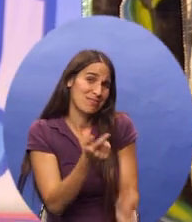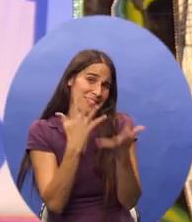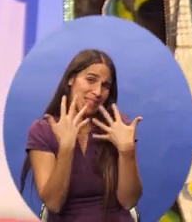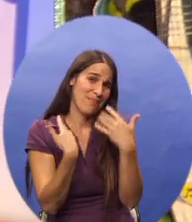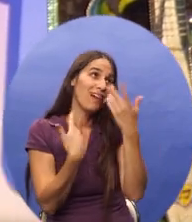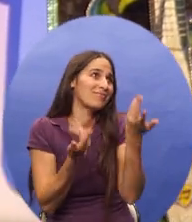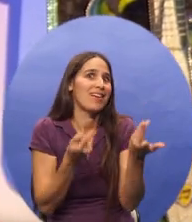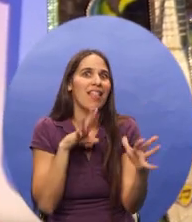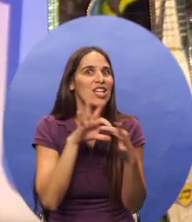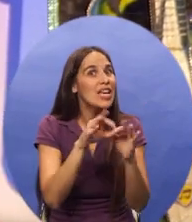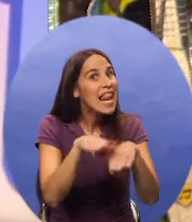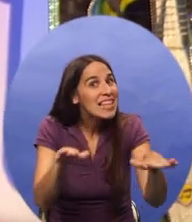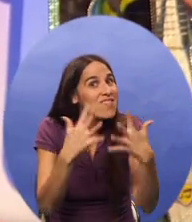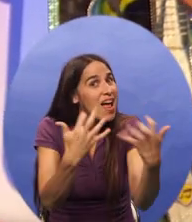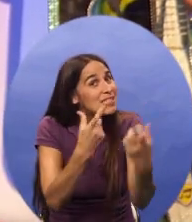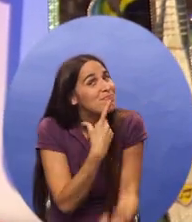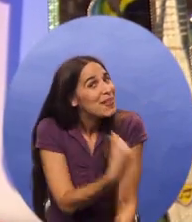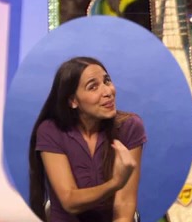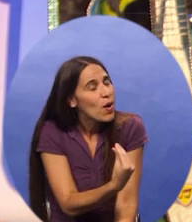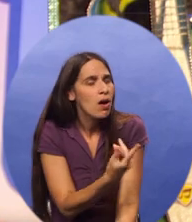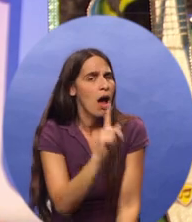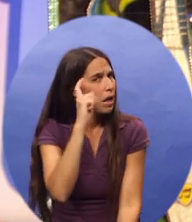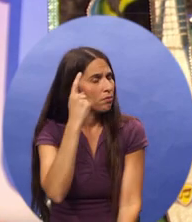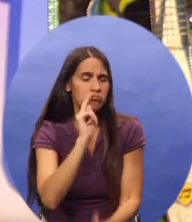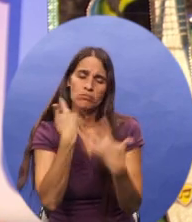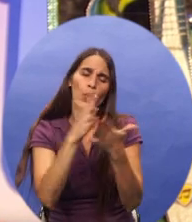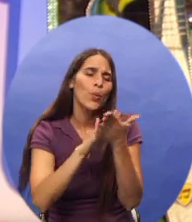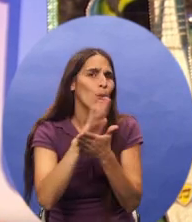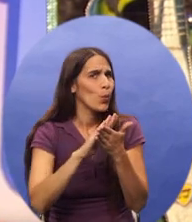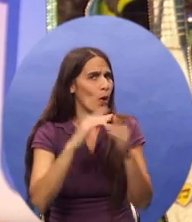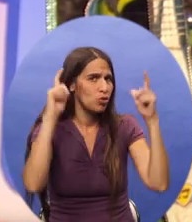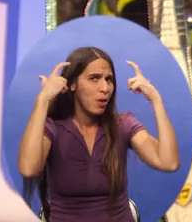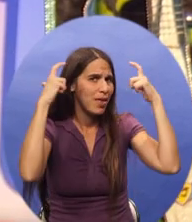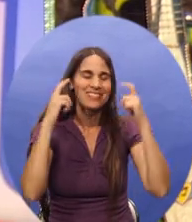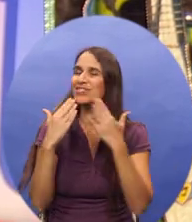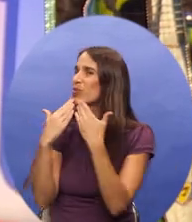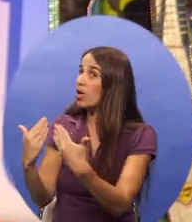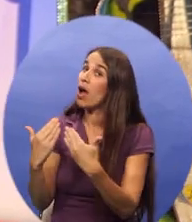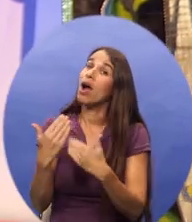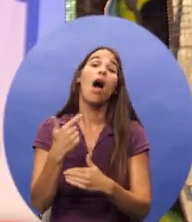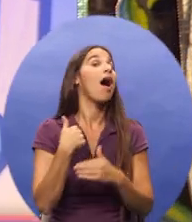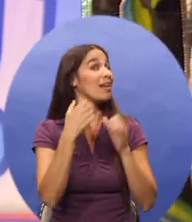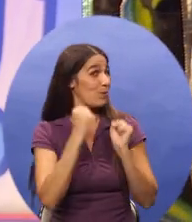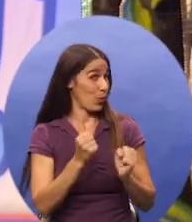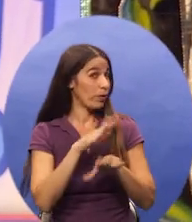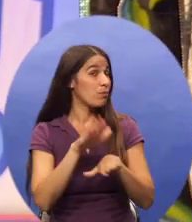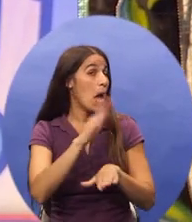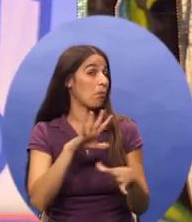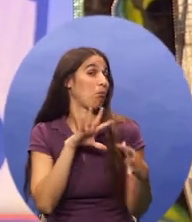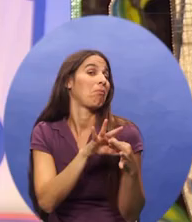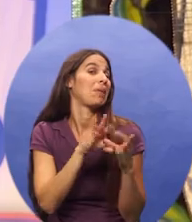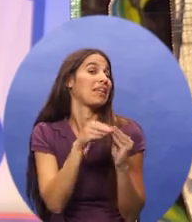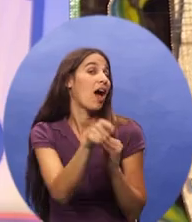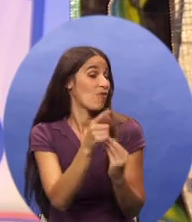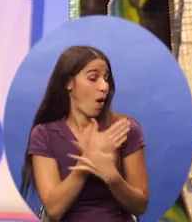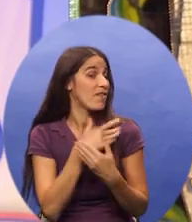שאתה מספר, שאתה נקשר לילדים ולקהל. ואל תדאג, אני לא אספר לשבתאי כלום. תודה. ואני גם בטוח שהילדים נקשרו